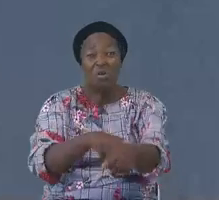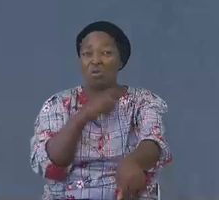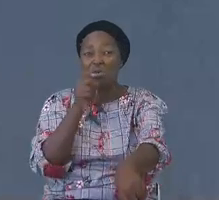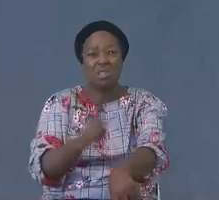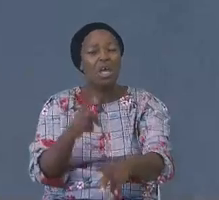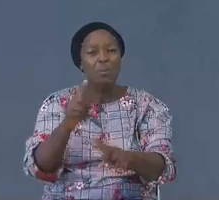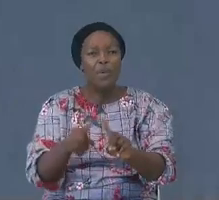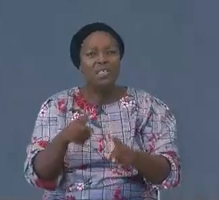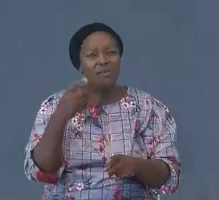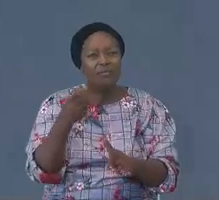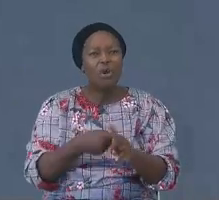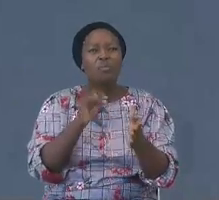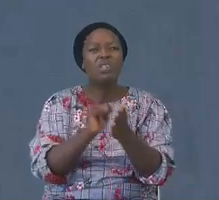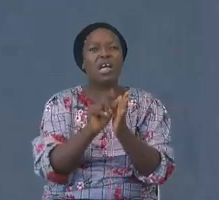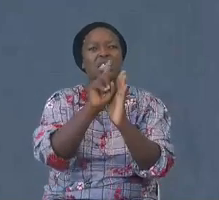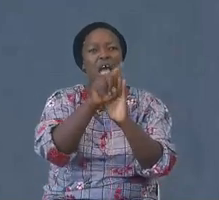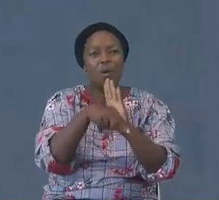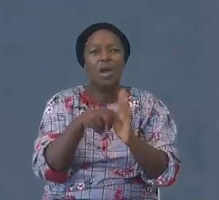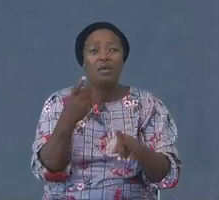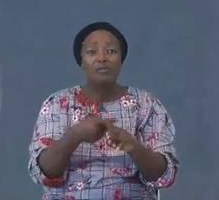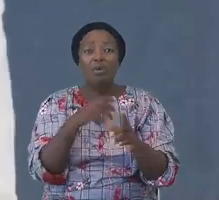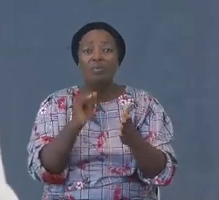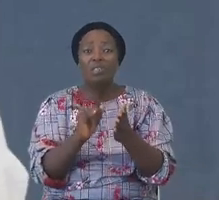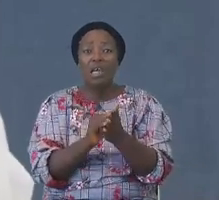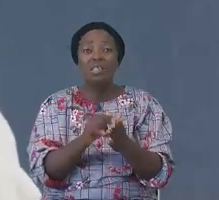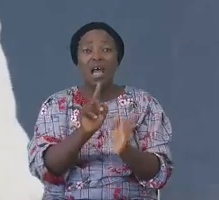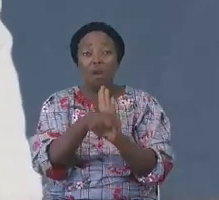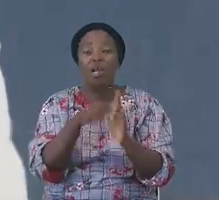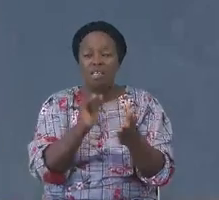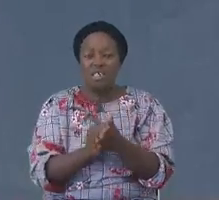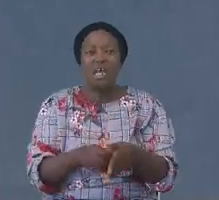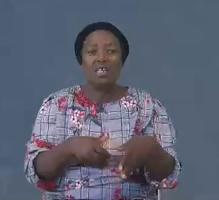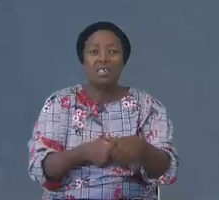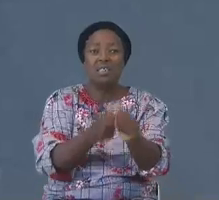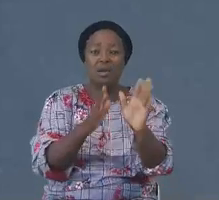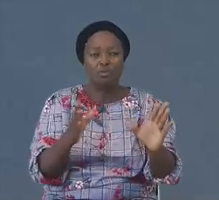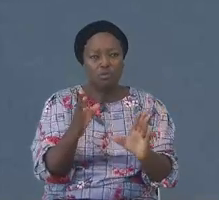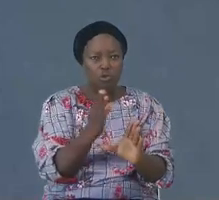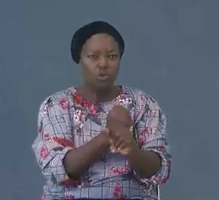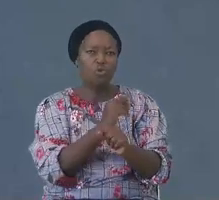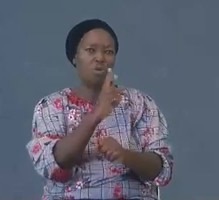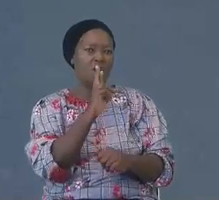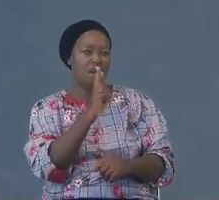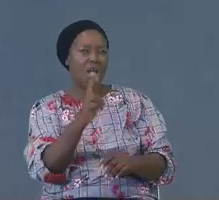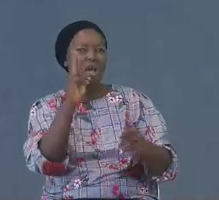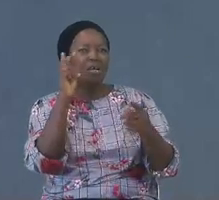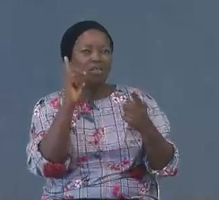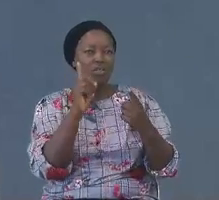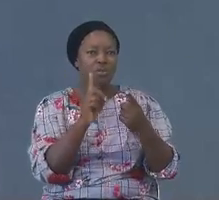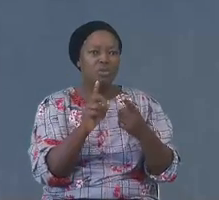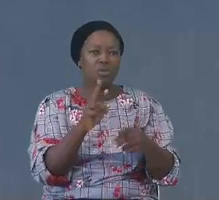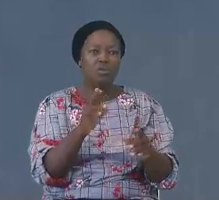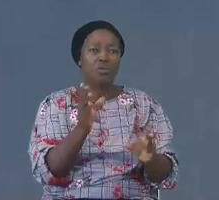revenir après. Ils sont si occupés et ne reviennent pas pendant longtemps. Mais dès ce moment, le